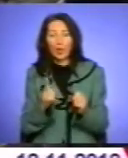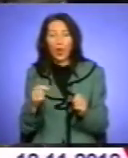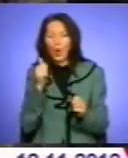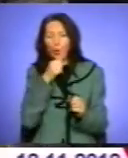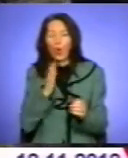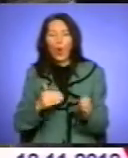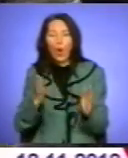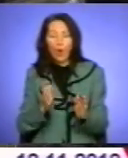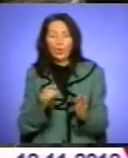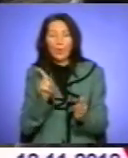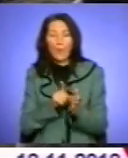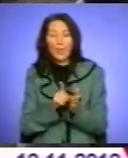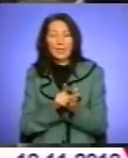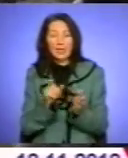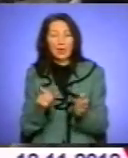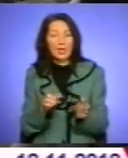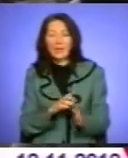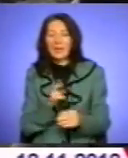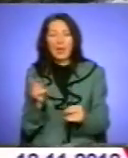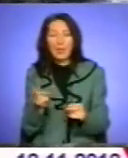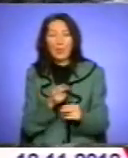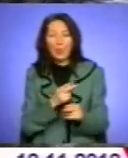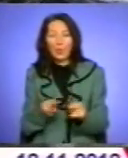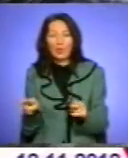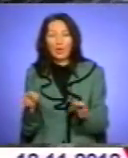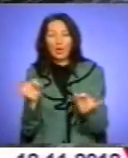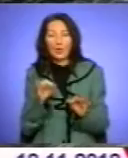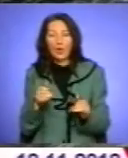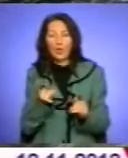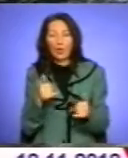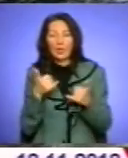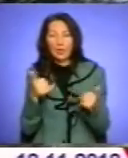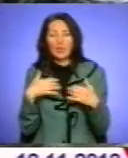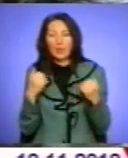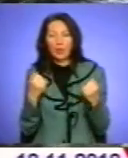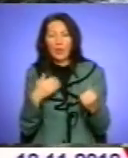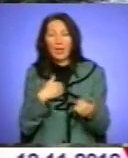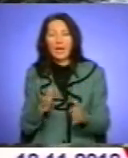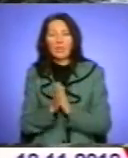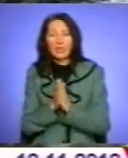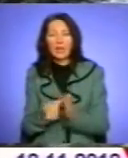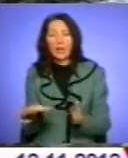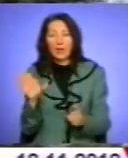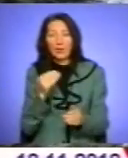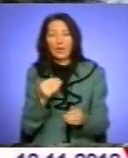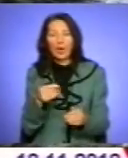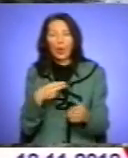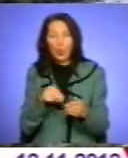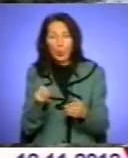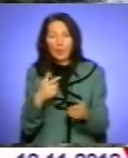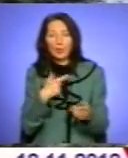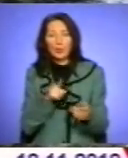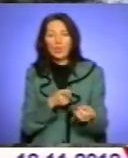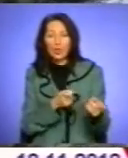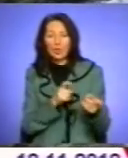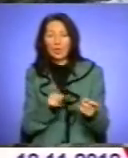але не пропускаємо ніколи такого. Ну, для здоров'я, як то кажуть. Я закликаю всіх остальних, купіть собі чи